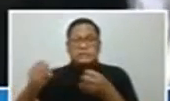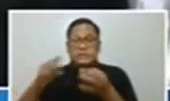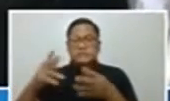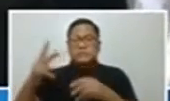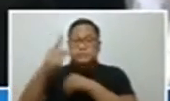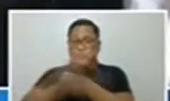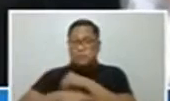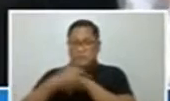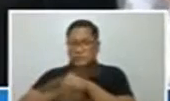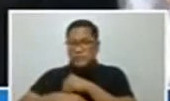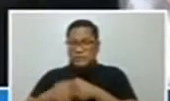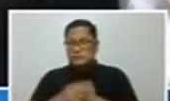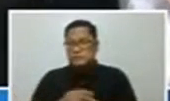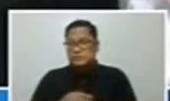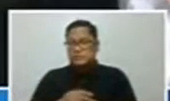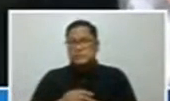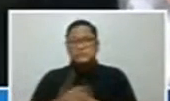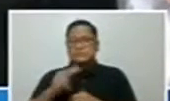ito?